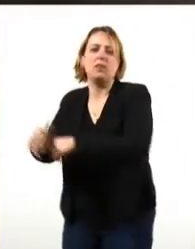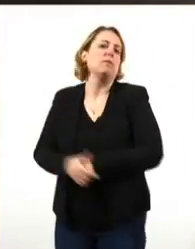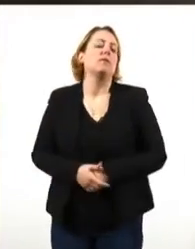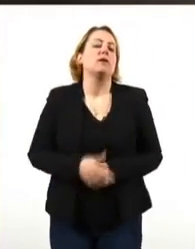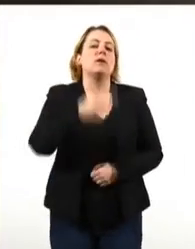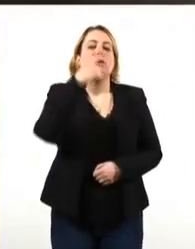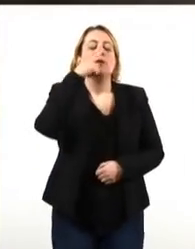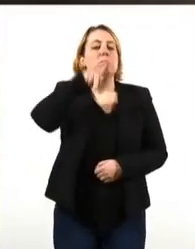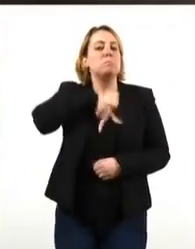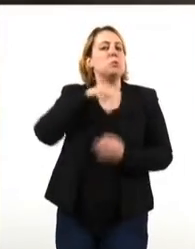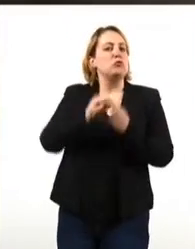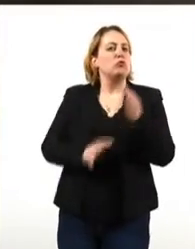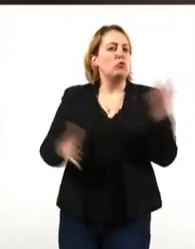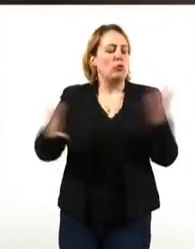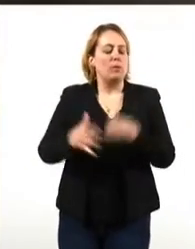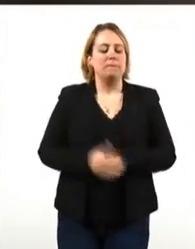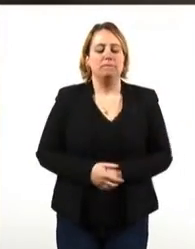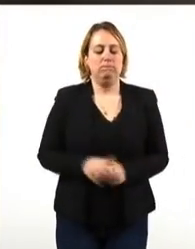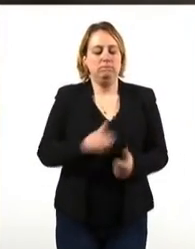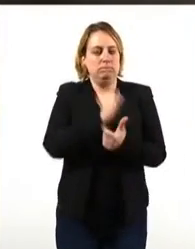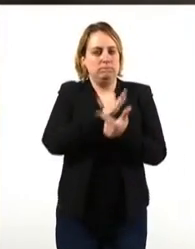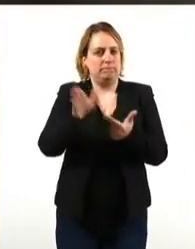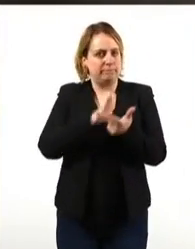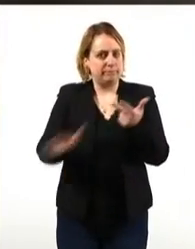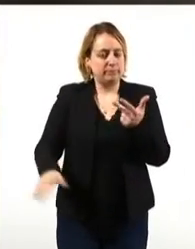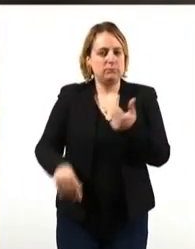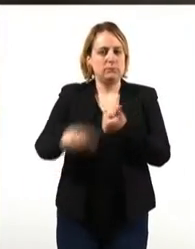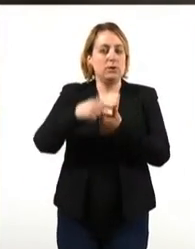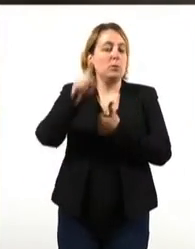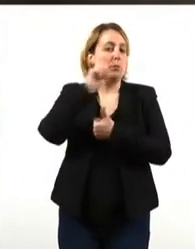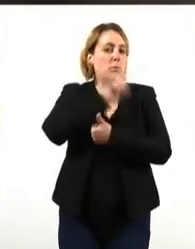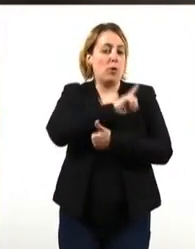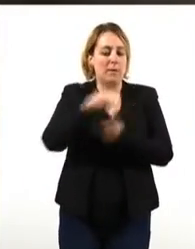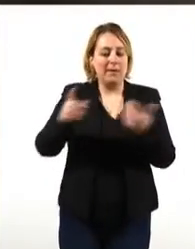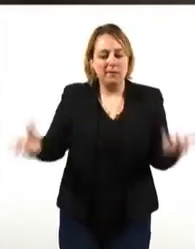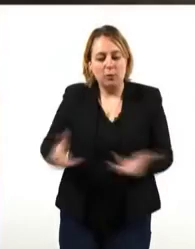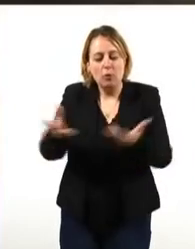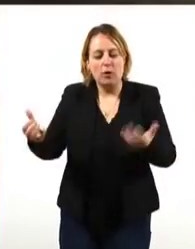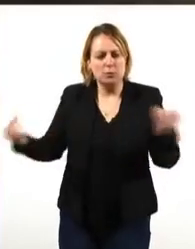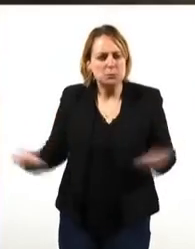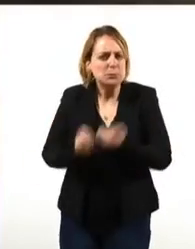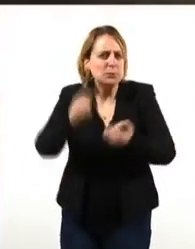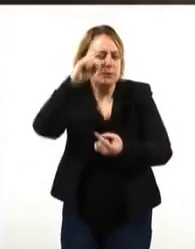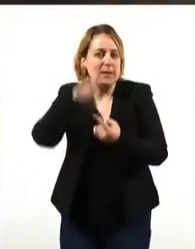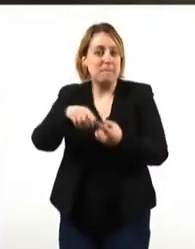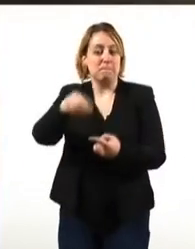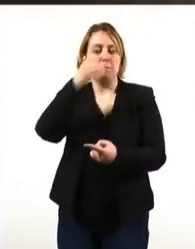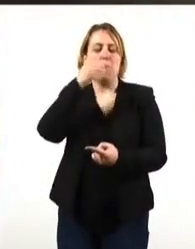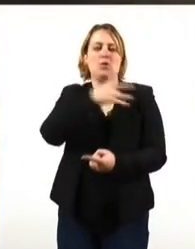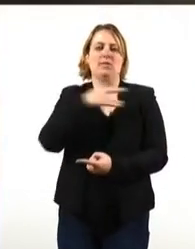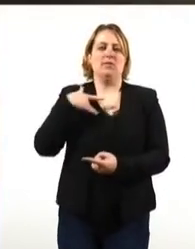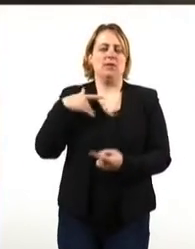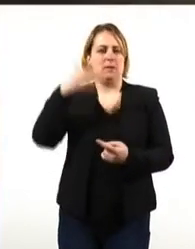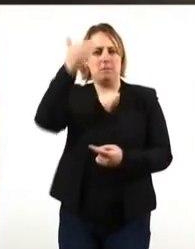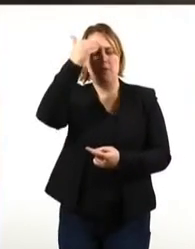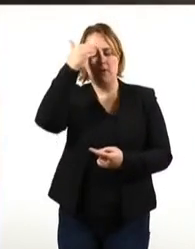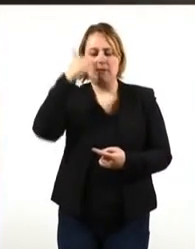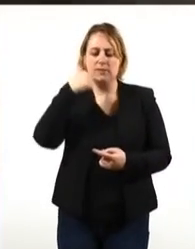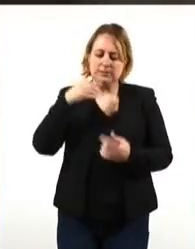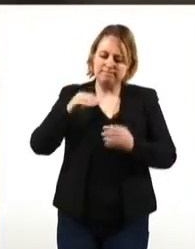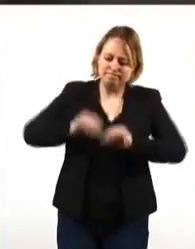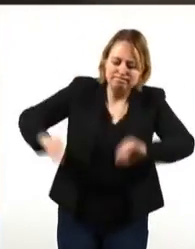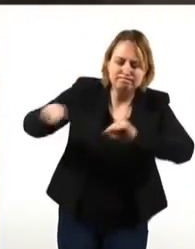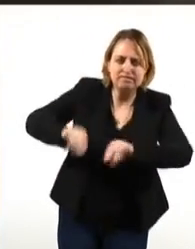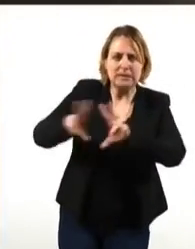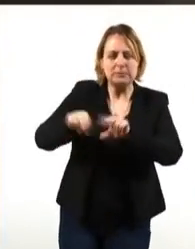se déroulerait en trois champs. Donc le premier qui serait la promotion d'une bonne santé mentale, savoir gérer son stress,